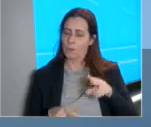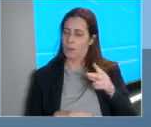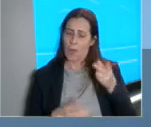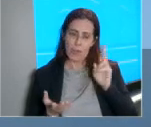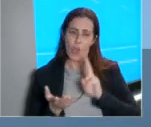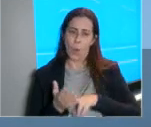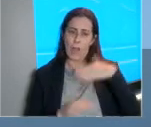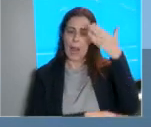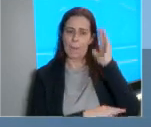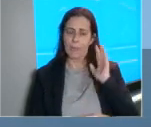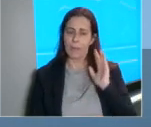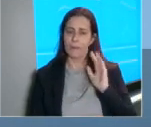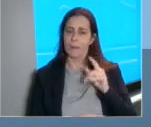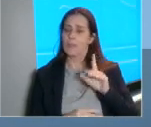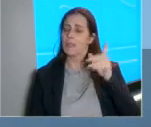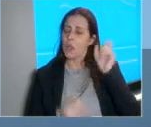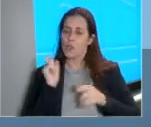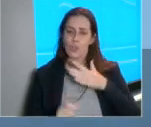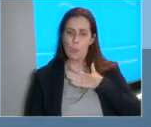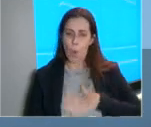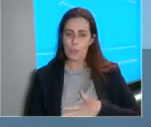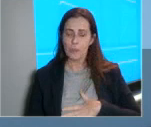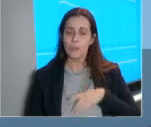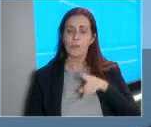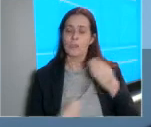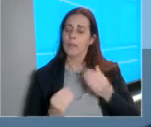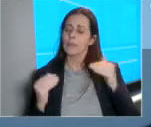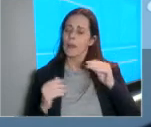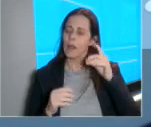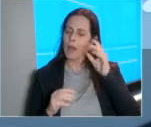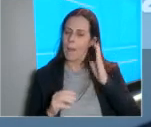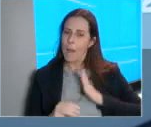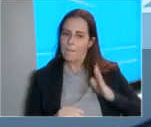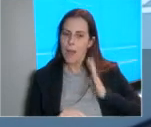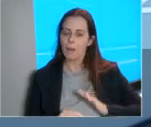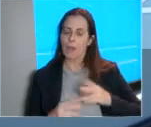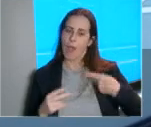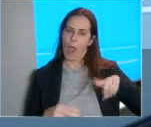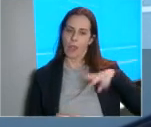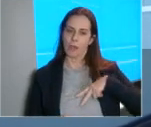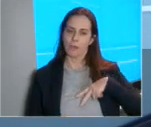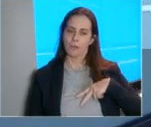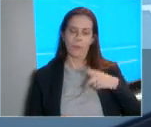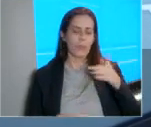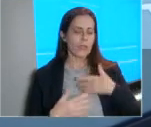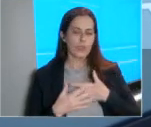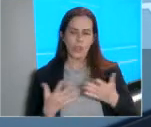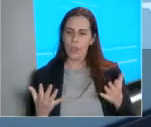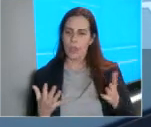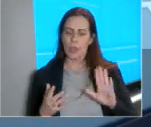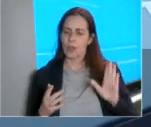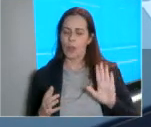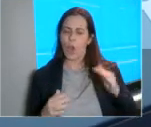כאופציה הנכונה למדינה. זה מה שהציבור רוצה. זה הכיוון המתון, הממלכתי, האחראי, שלא מושפע